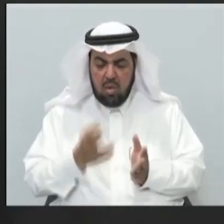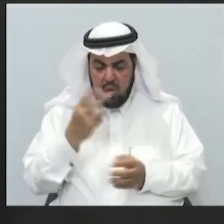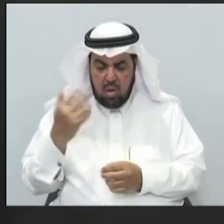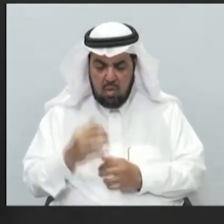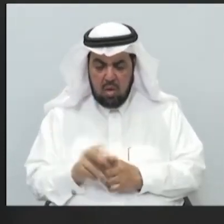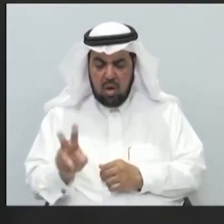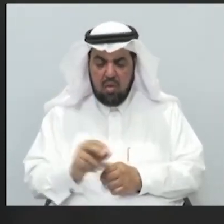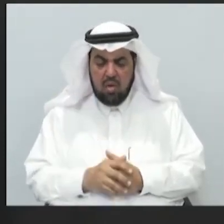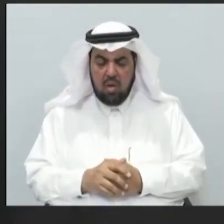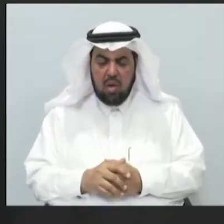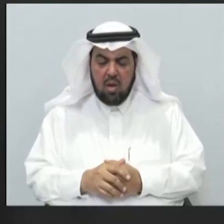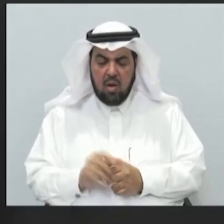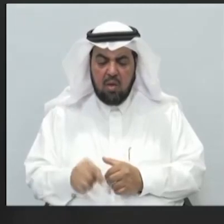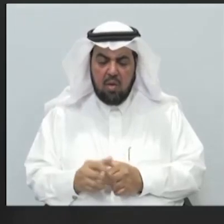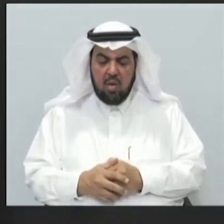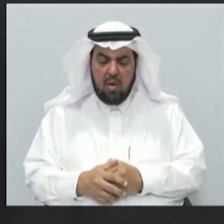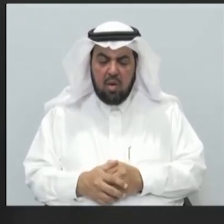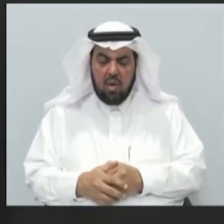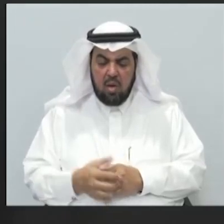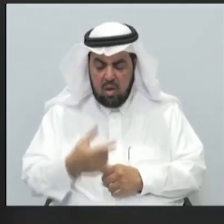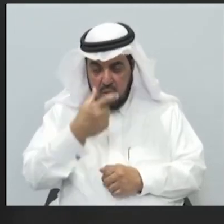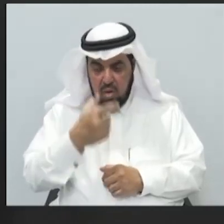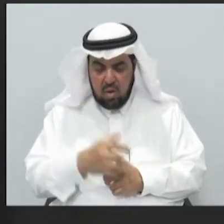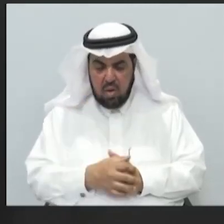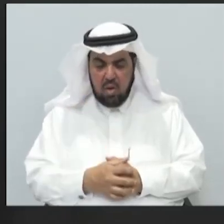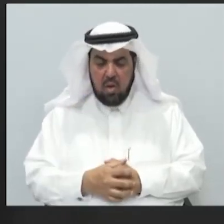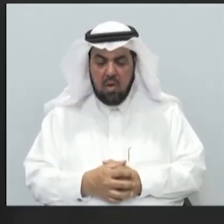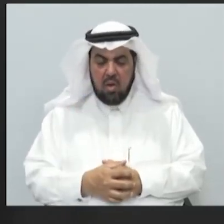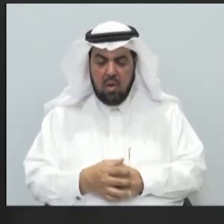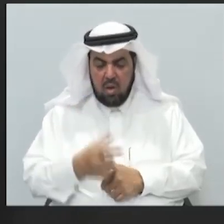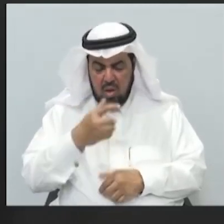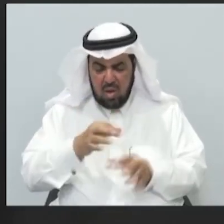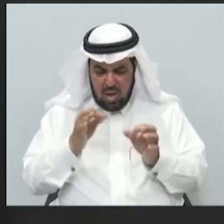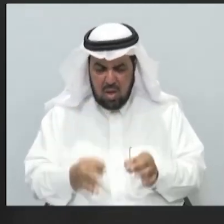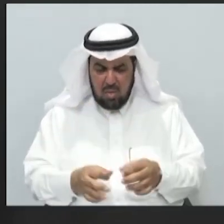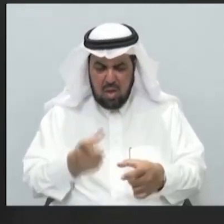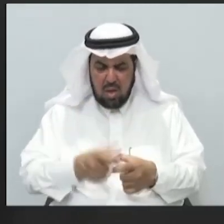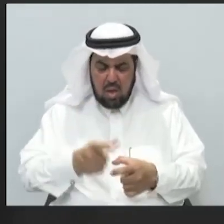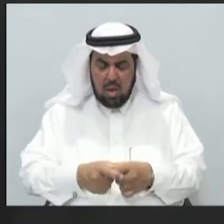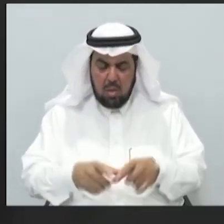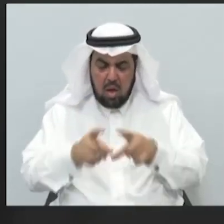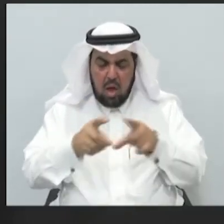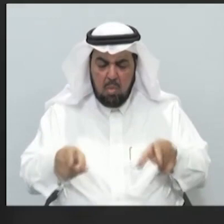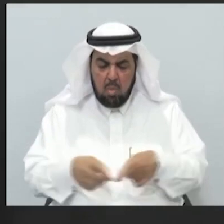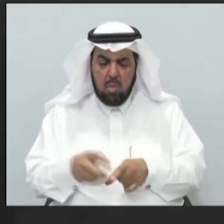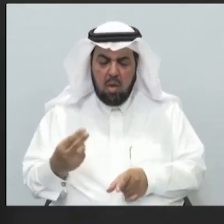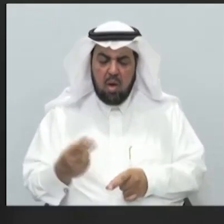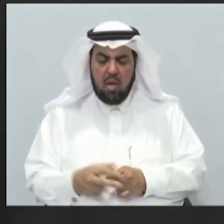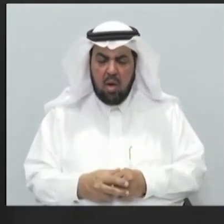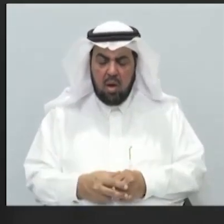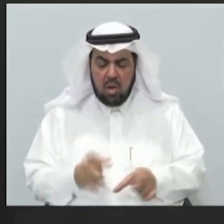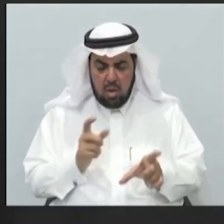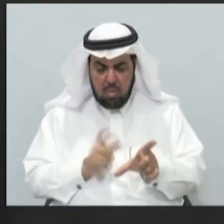نفس الكلام لكن الان راح تكون نظريه نظريه اثبات تطابق المثلثين بحسب